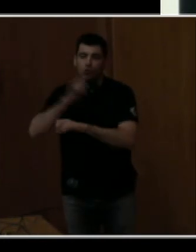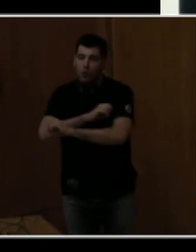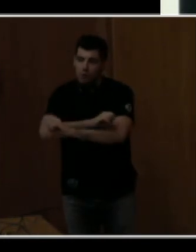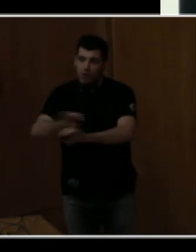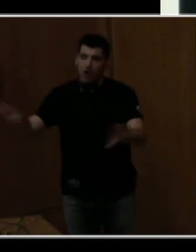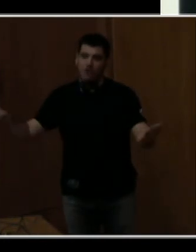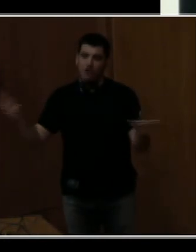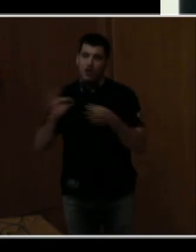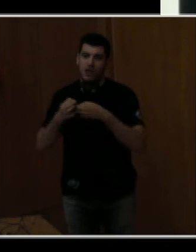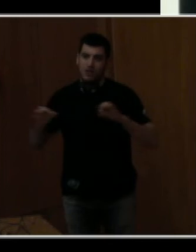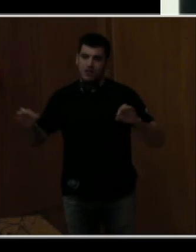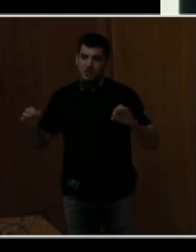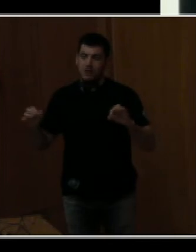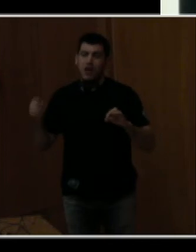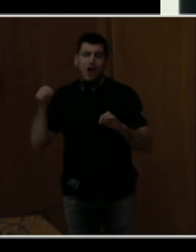και τι είναι αυτό.